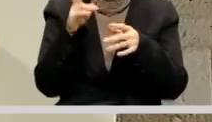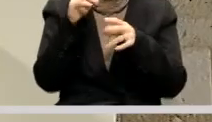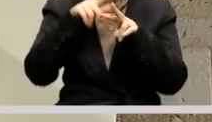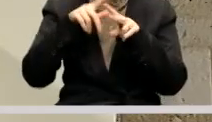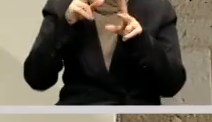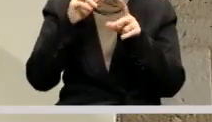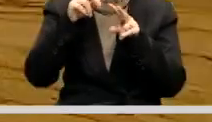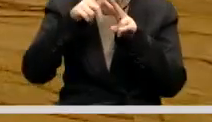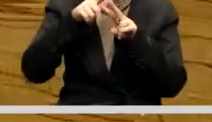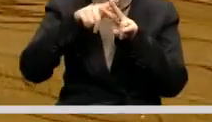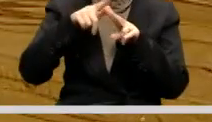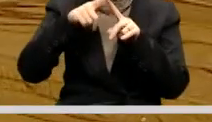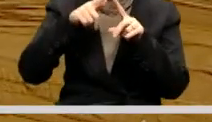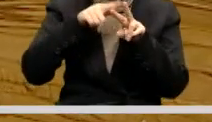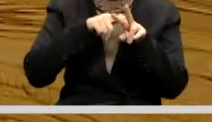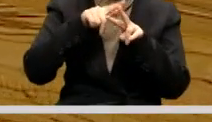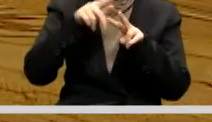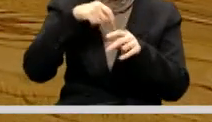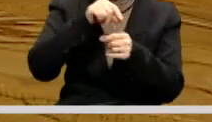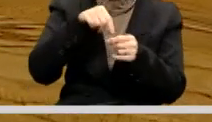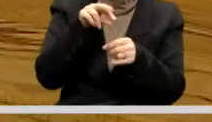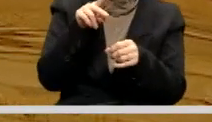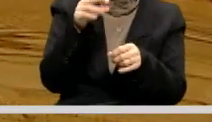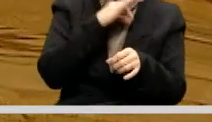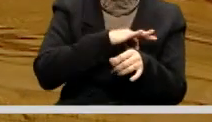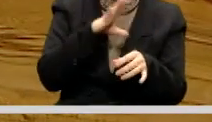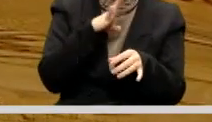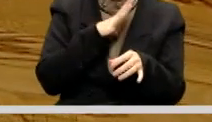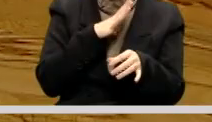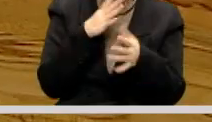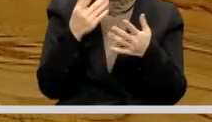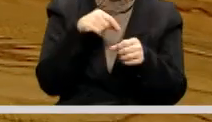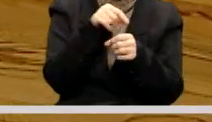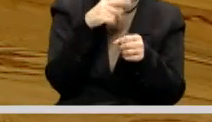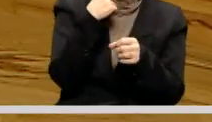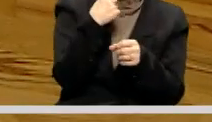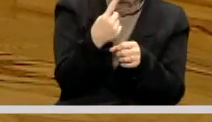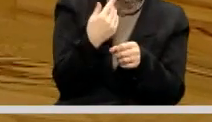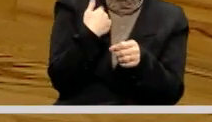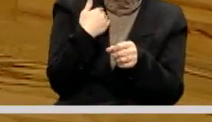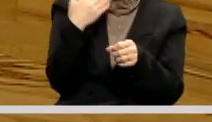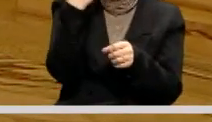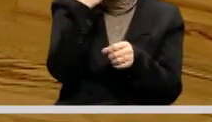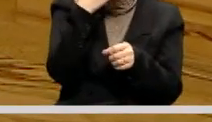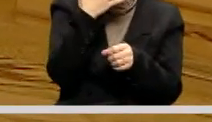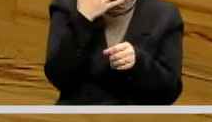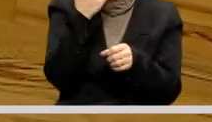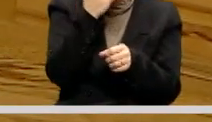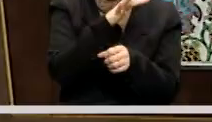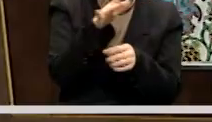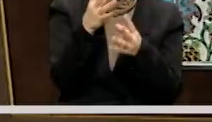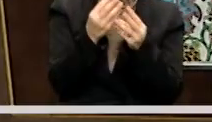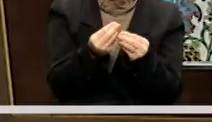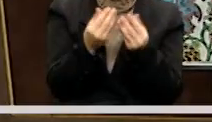kullanabiliriz. Peki çay demişken, şimdi benim gibi böyle Karadenizli olanlar, yani siz bu kadar bitki çayı sayınca bizim siyah çayımız ne olacak diye